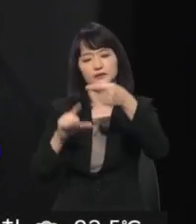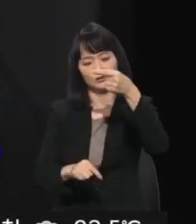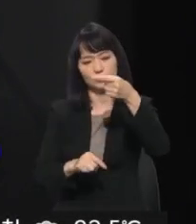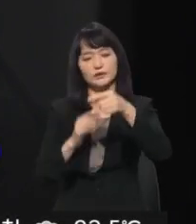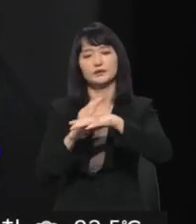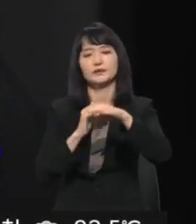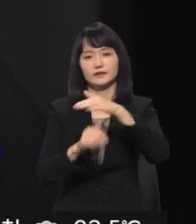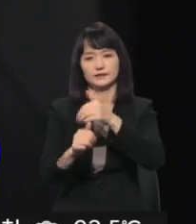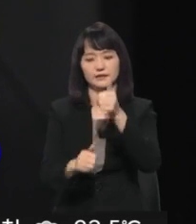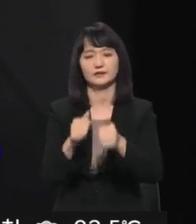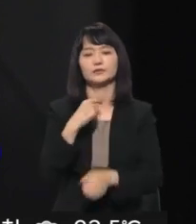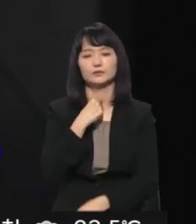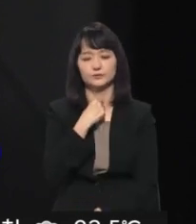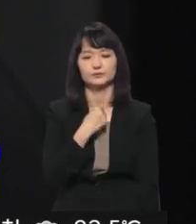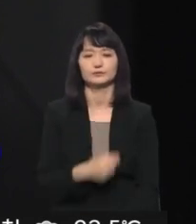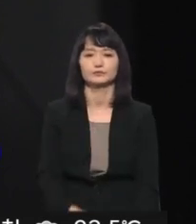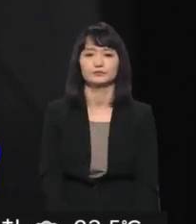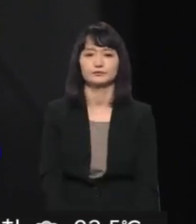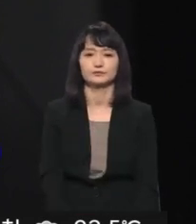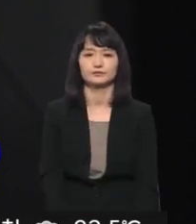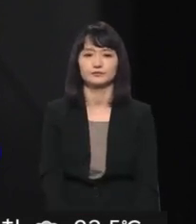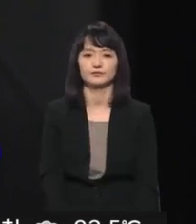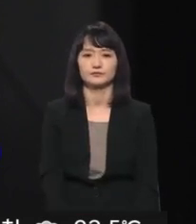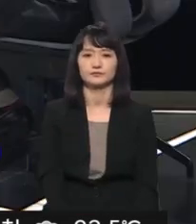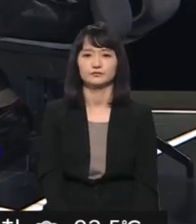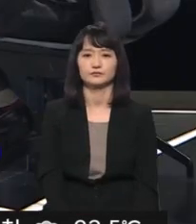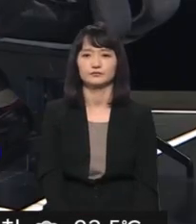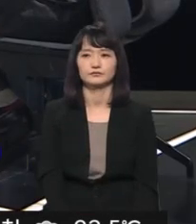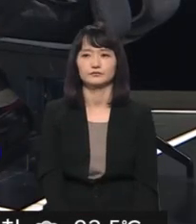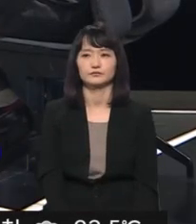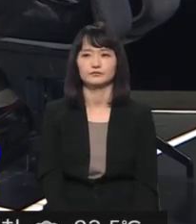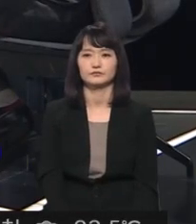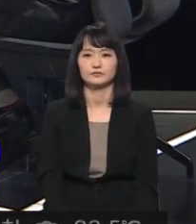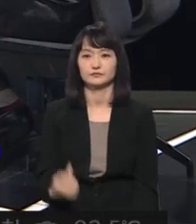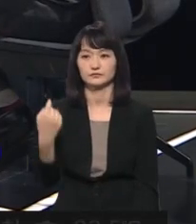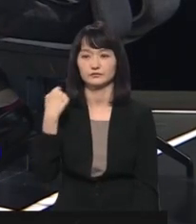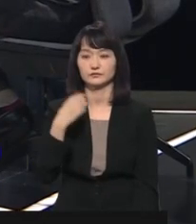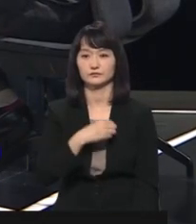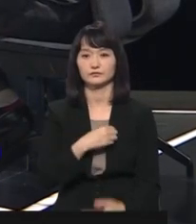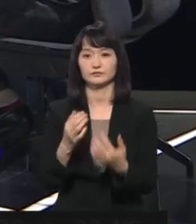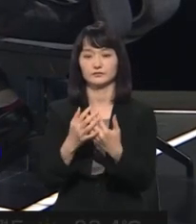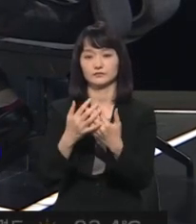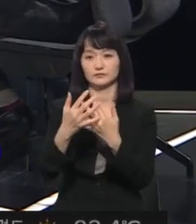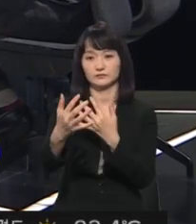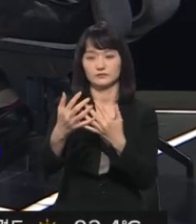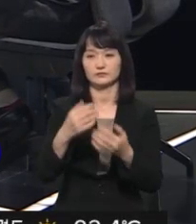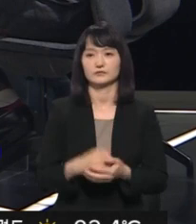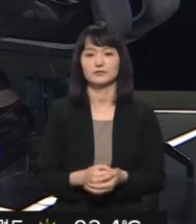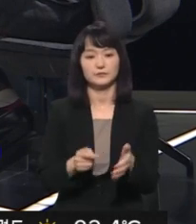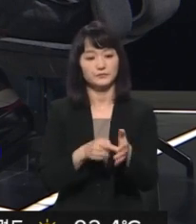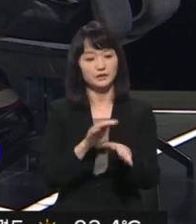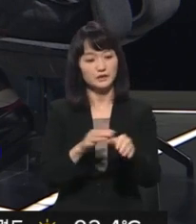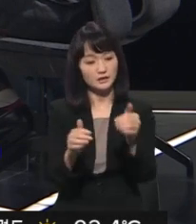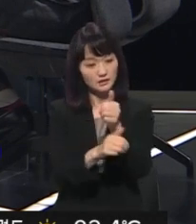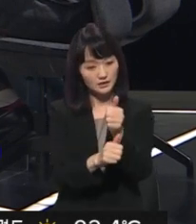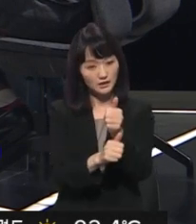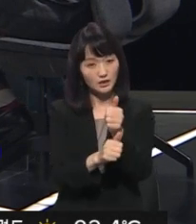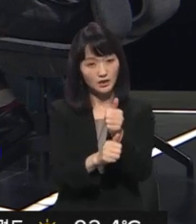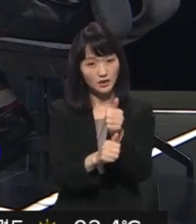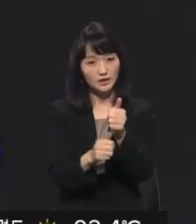싶습니다 예 저는 어제 이은 중에서 뭐 박승욱 일을 했다고 했잖아요 희대의 재 추진하는 방안을 당헌